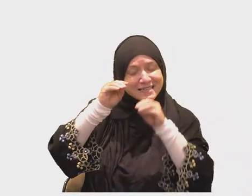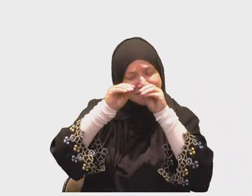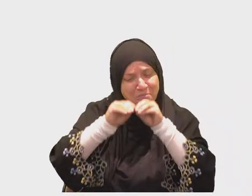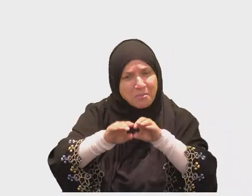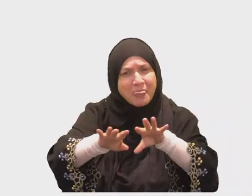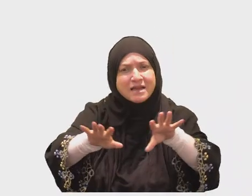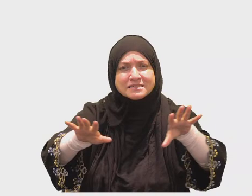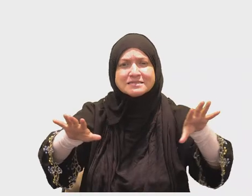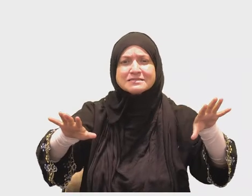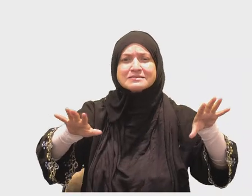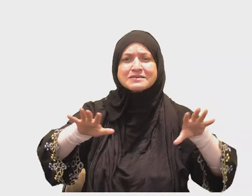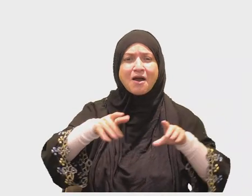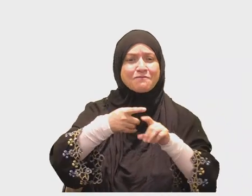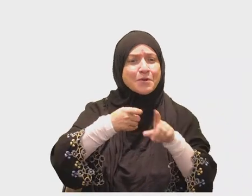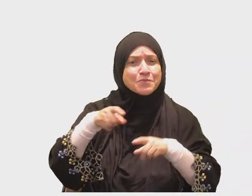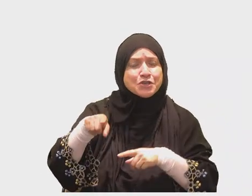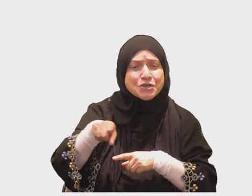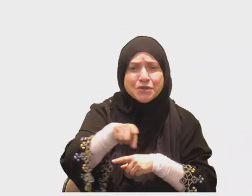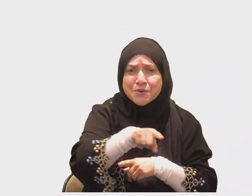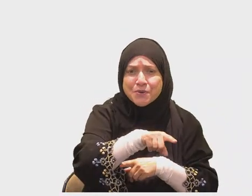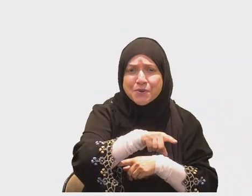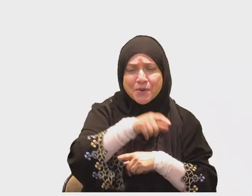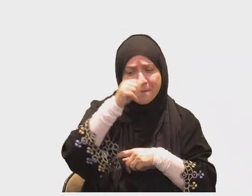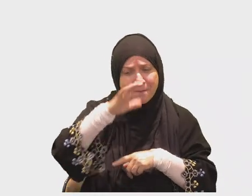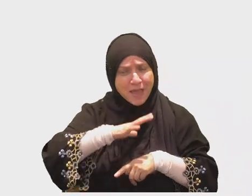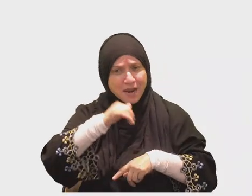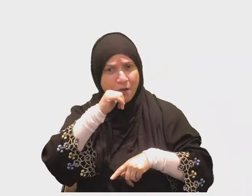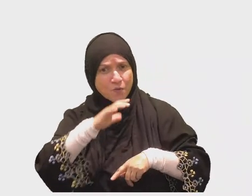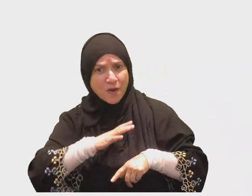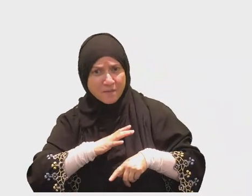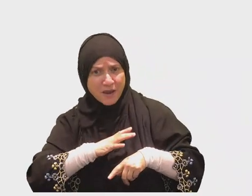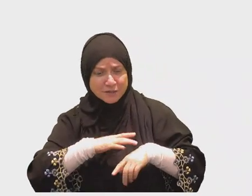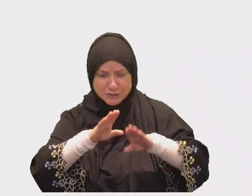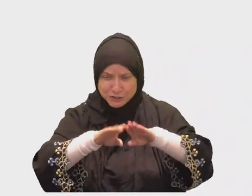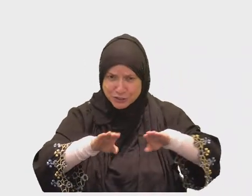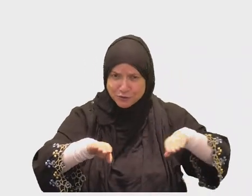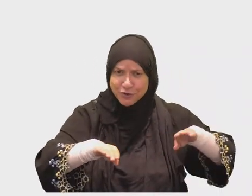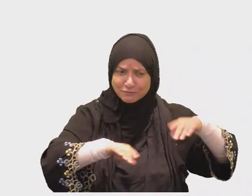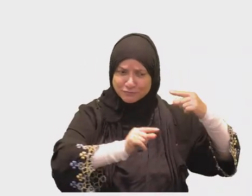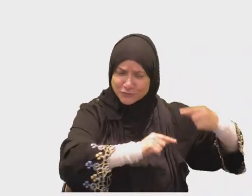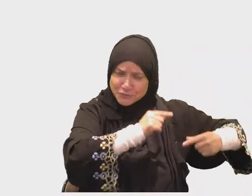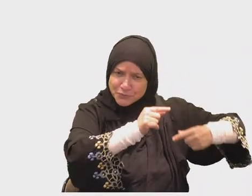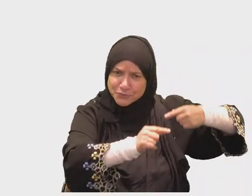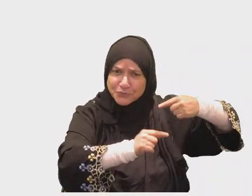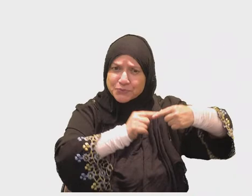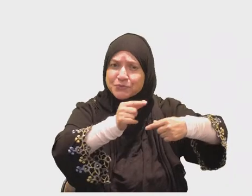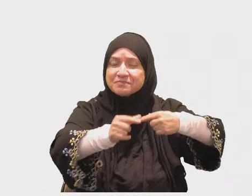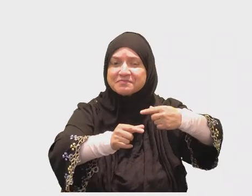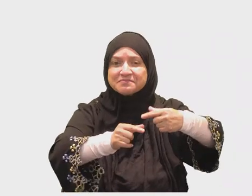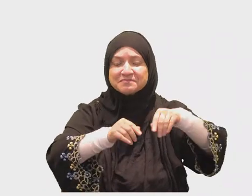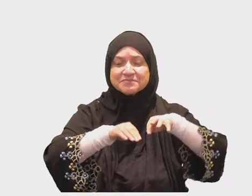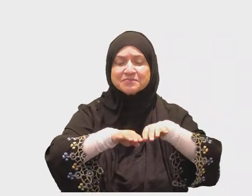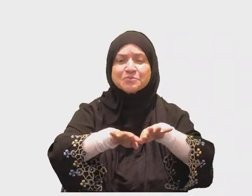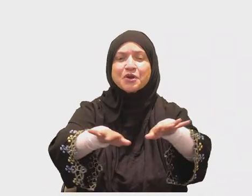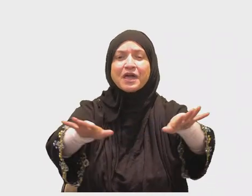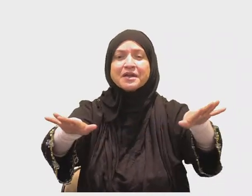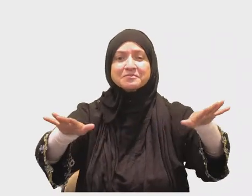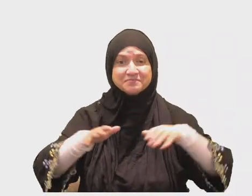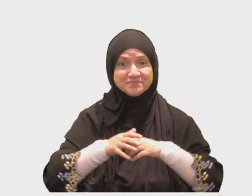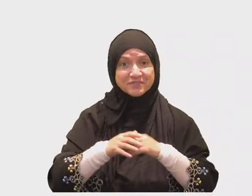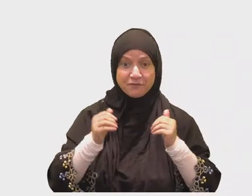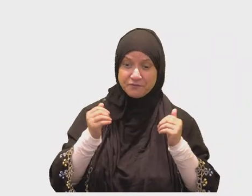وشر الأمور محدثاتها فكل محدثة بدعة وكل بدعة ضلالة